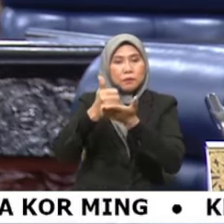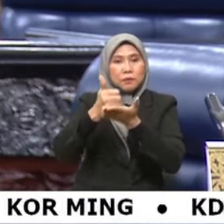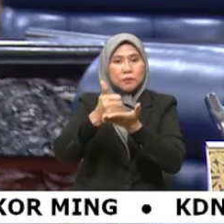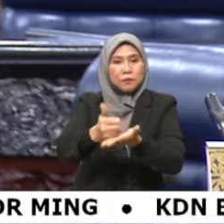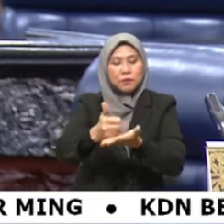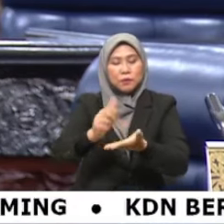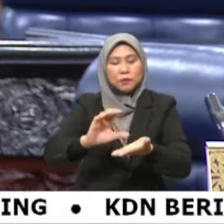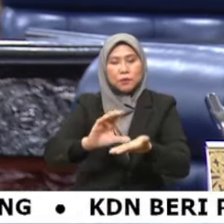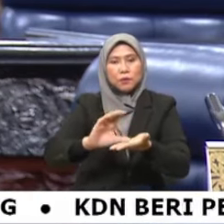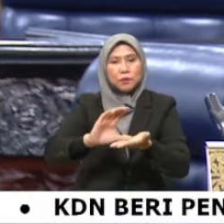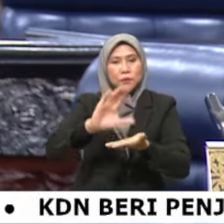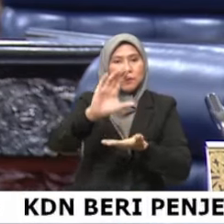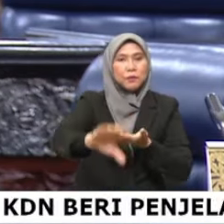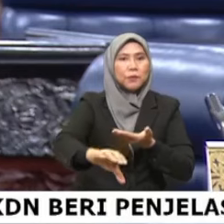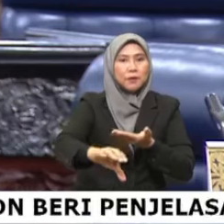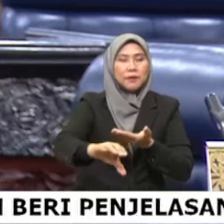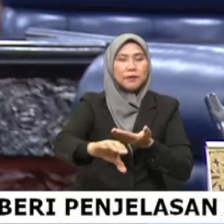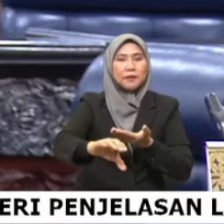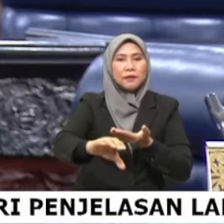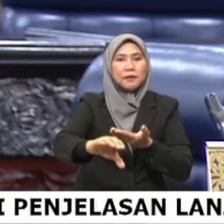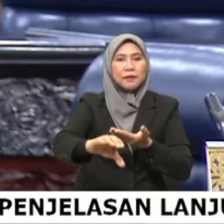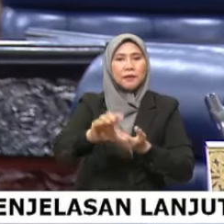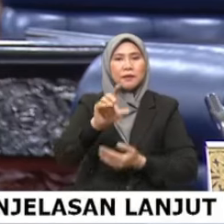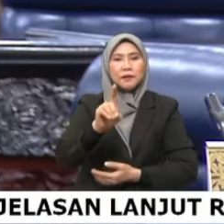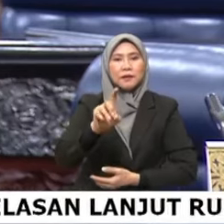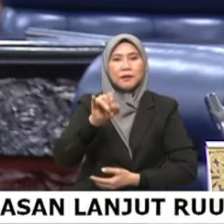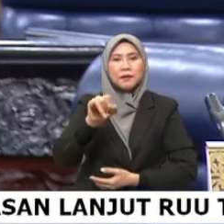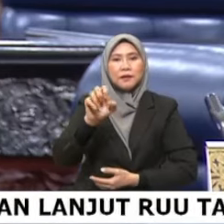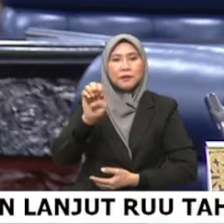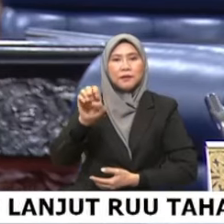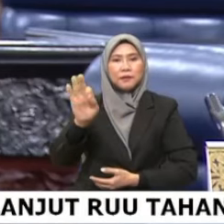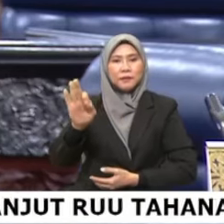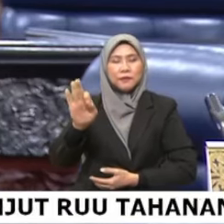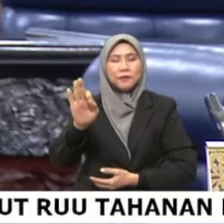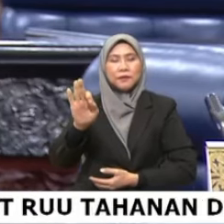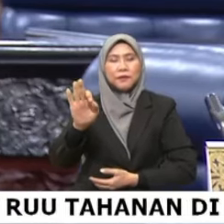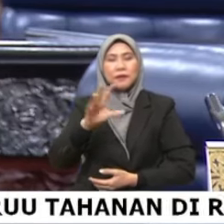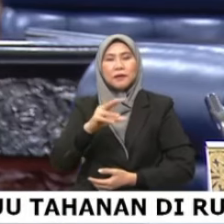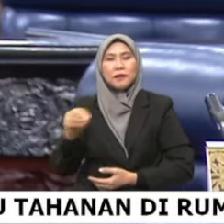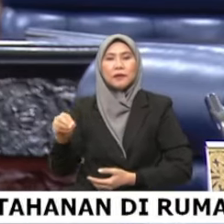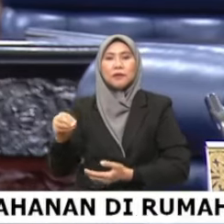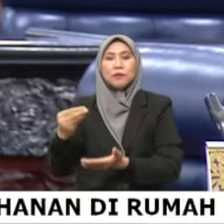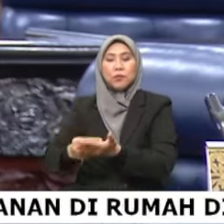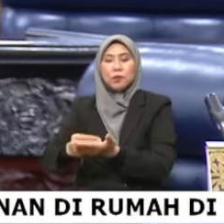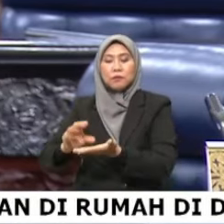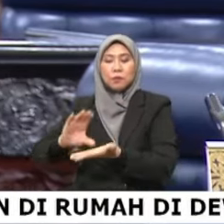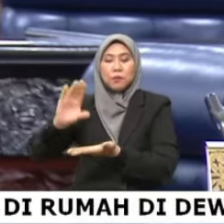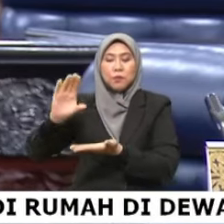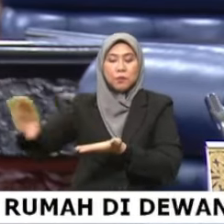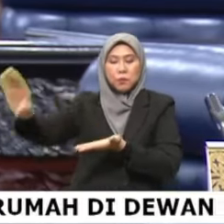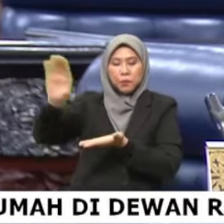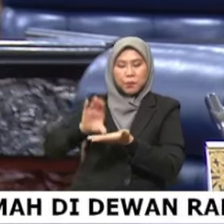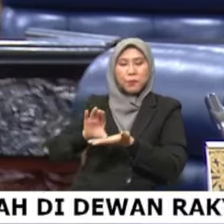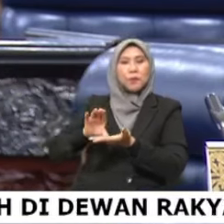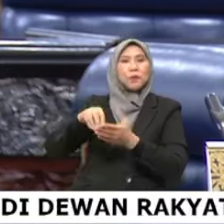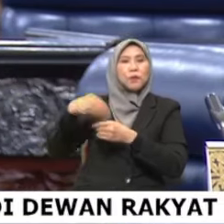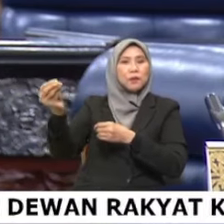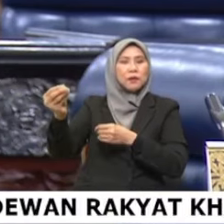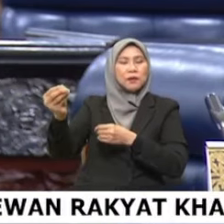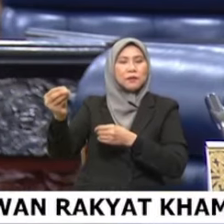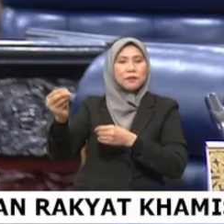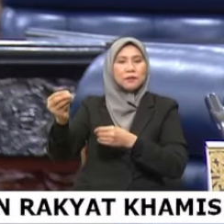Domestic Investment Accelerator Fund, DIEF, dan Dana Pemacu Pelaburan Asing, Foreign Investment Accelerator